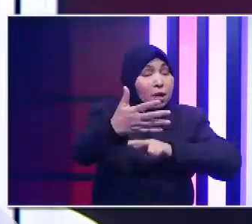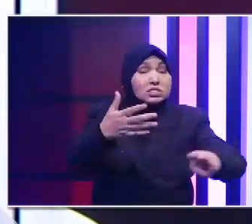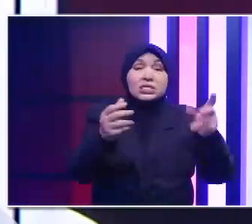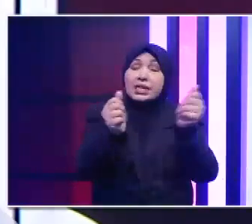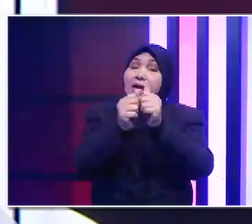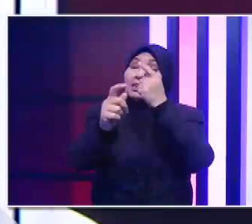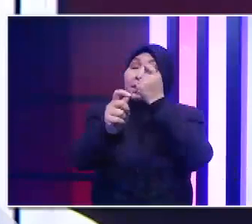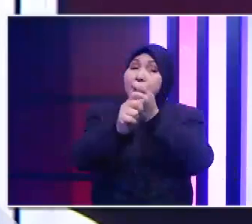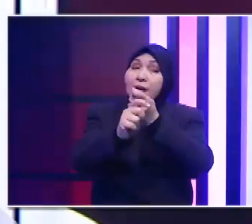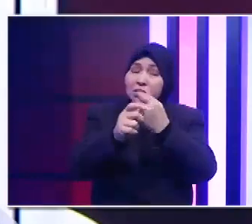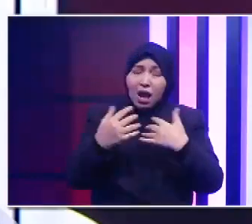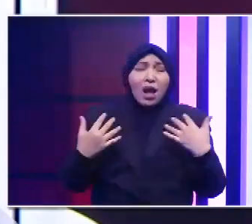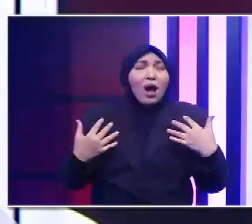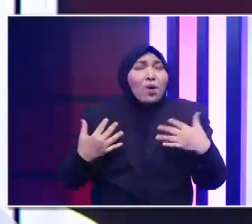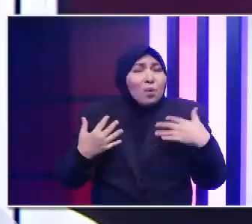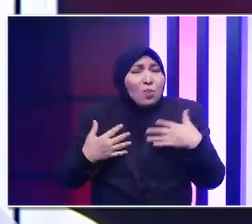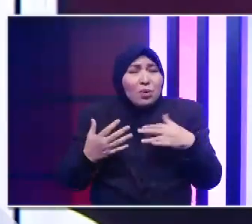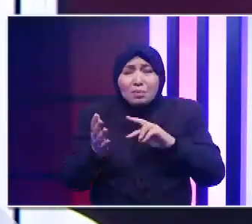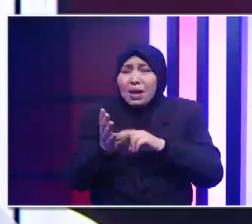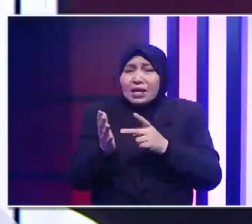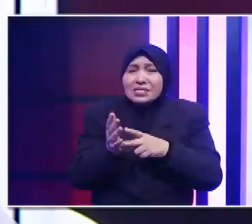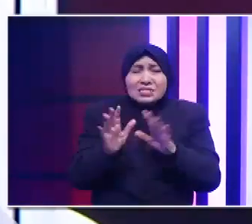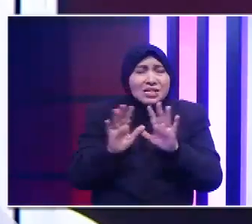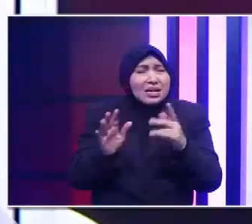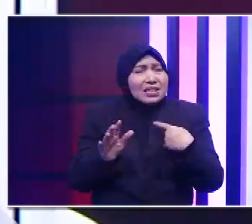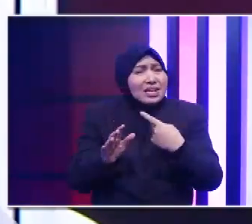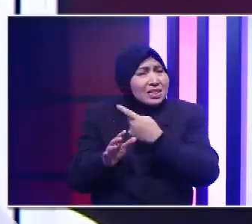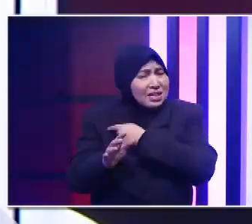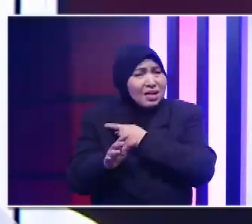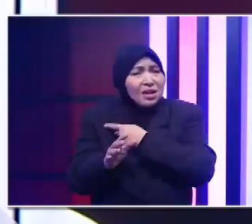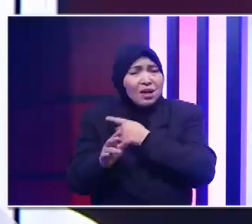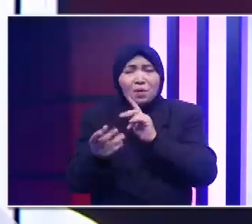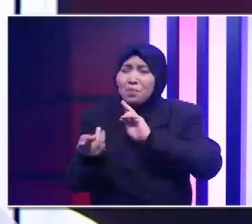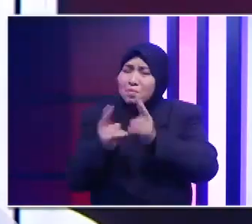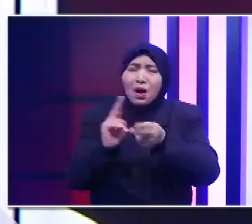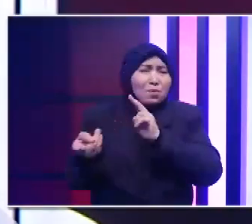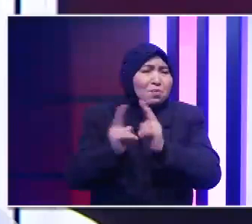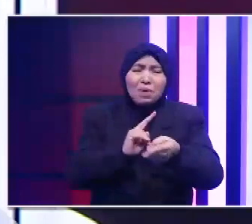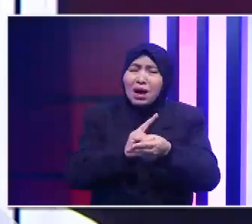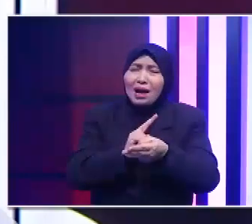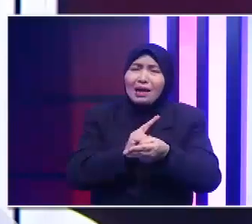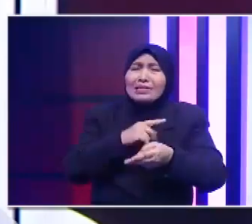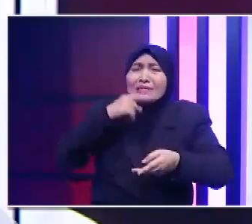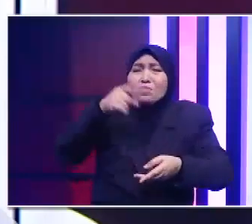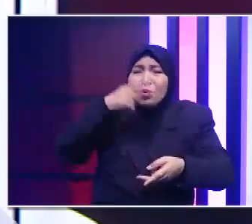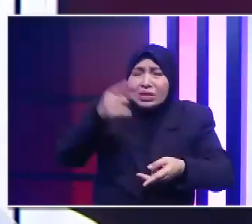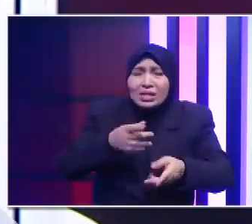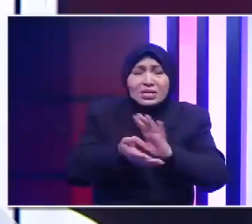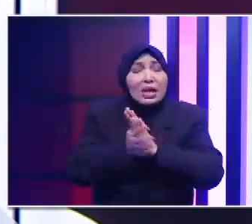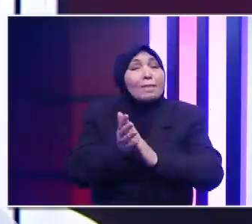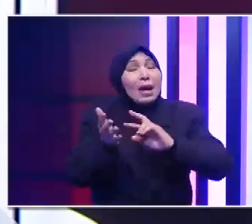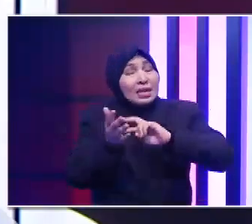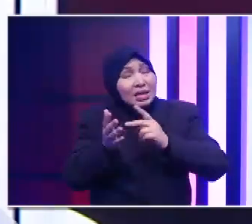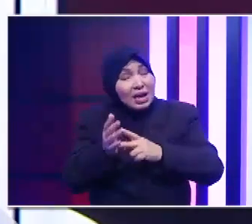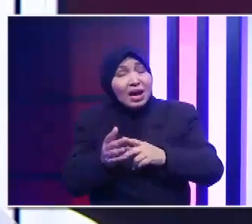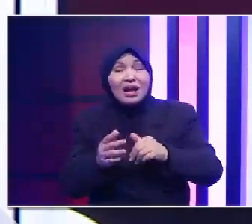tepat karena ditakuti agak makna itu janganlah kita apa ubah lama nih Yang mana makna asal Alquran tersebut